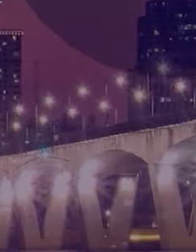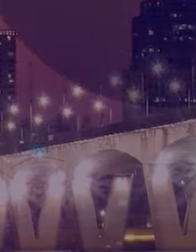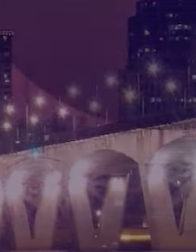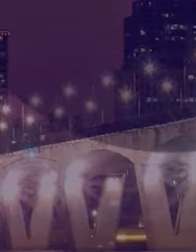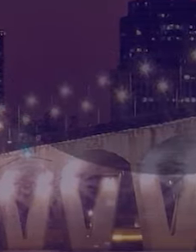있니다